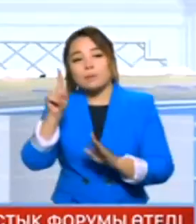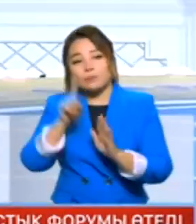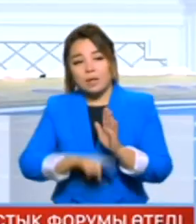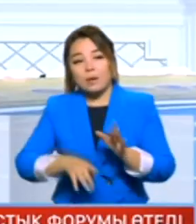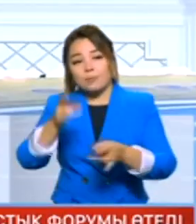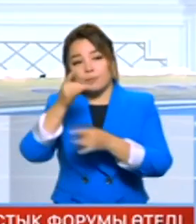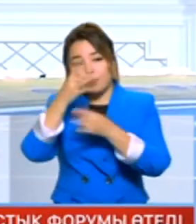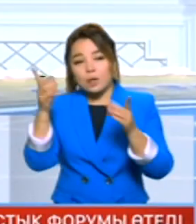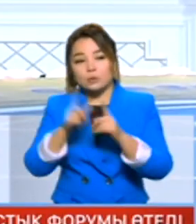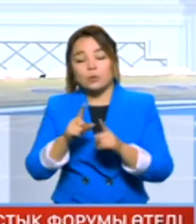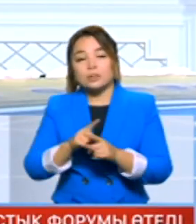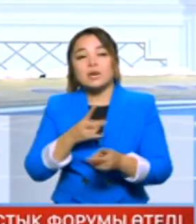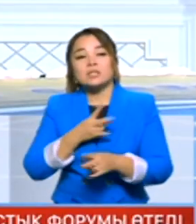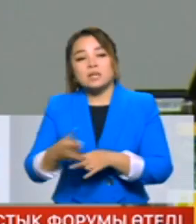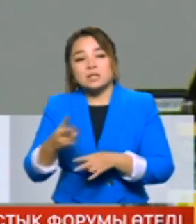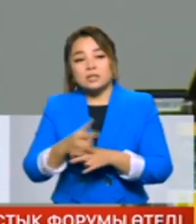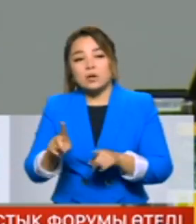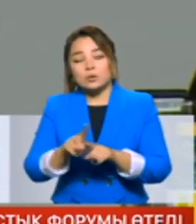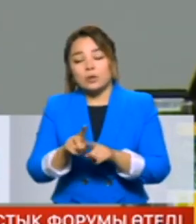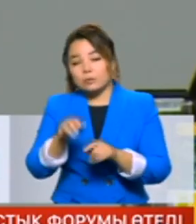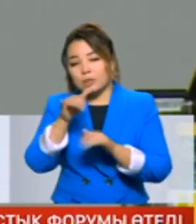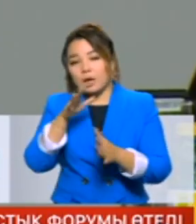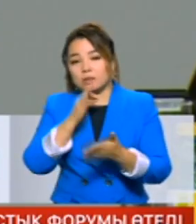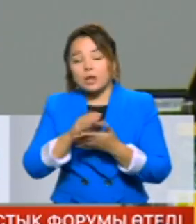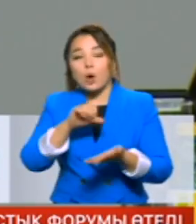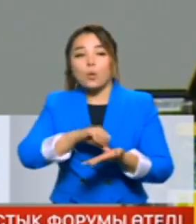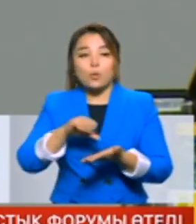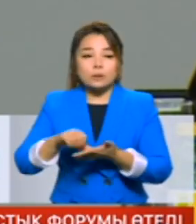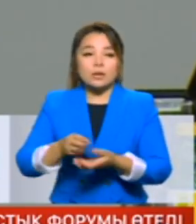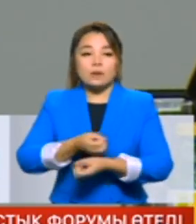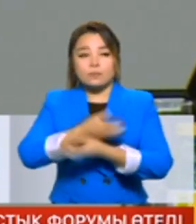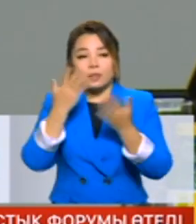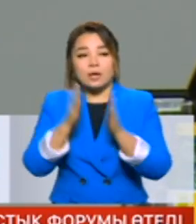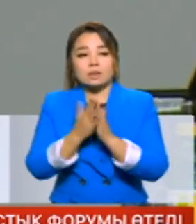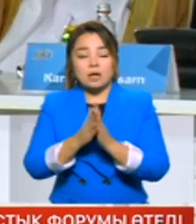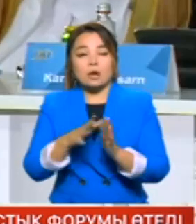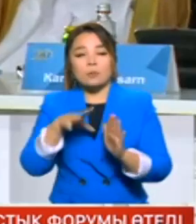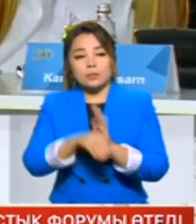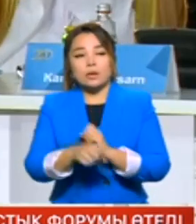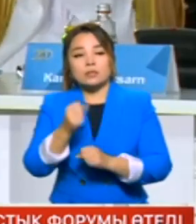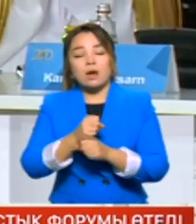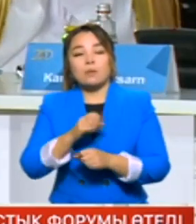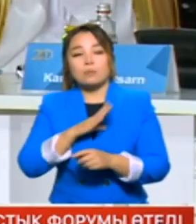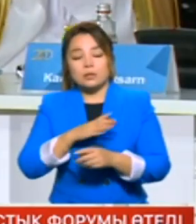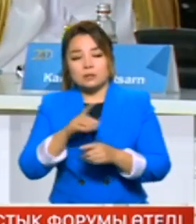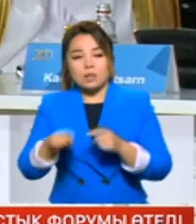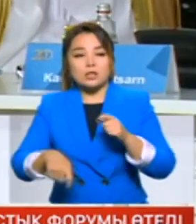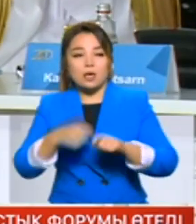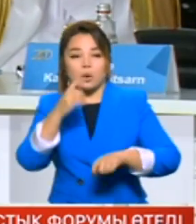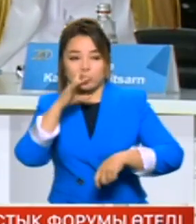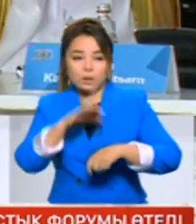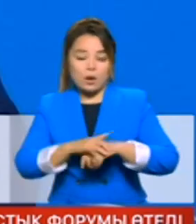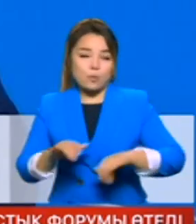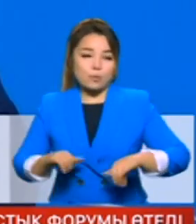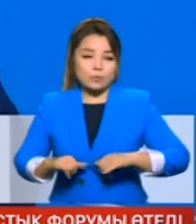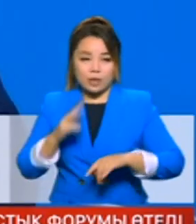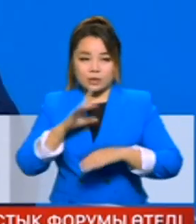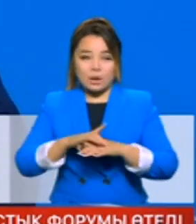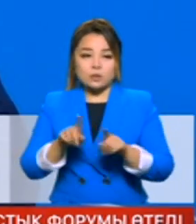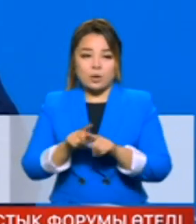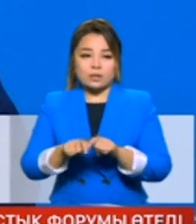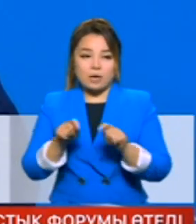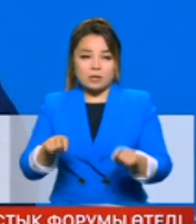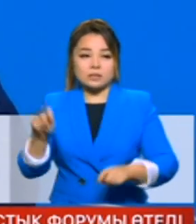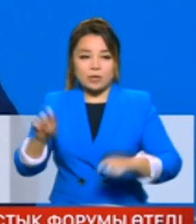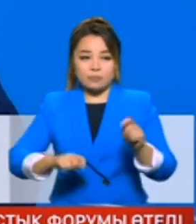мәдениет өзгелерге зиянын тигізбеуі шарт, ал оның өкілдерін қасиетті кітаптарын қорлау вандализмнің белгісі, деді съез хатшылығының